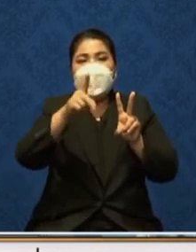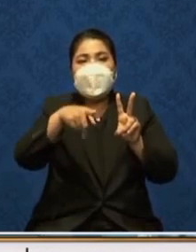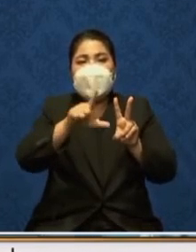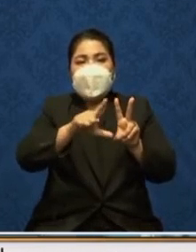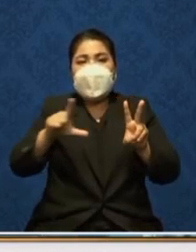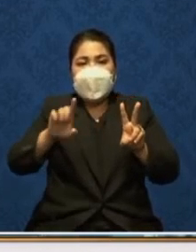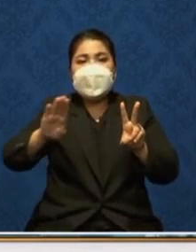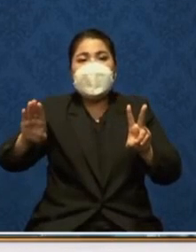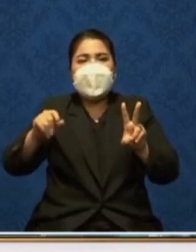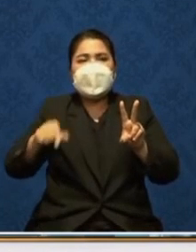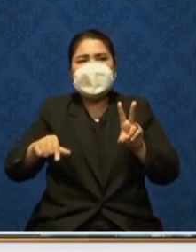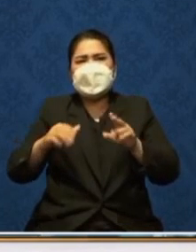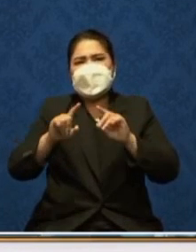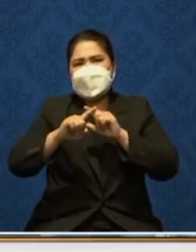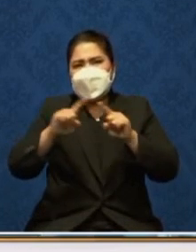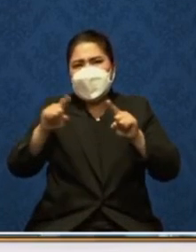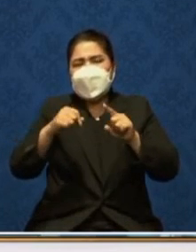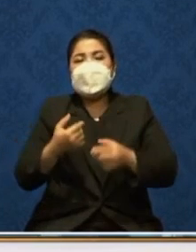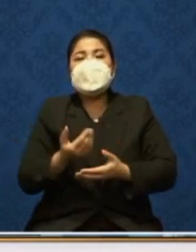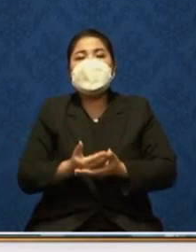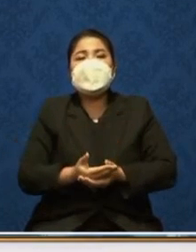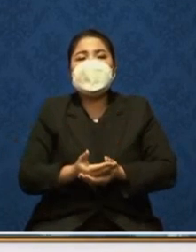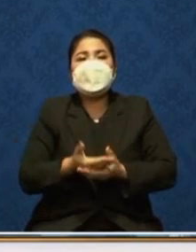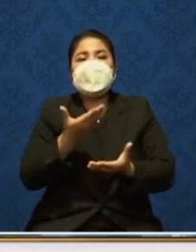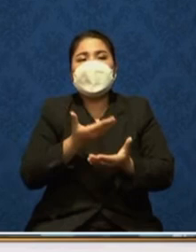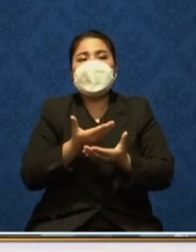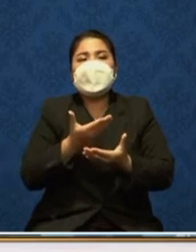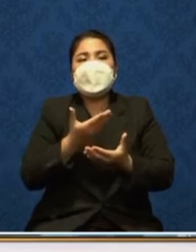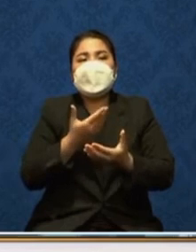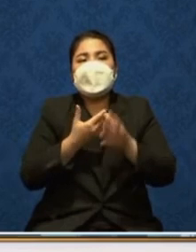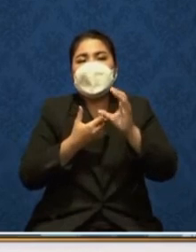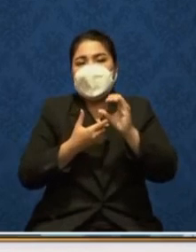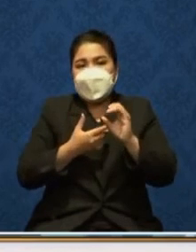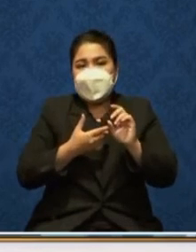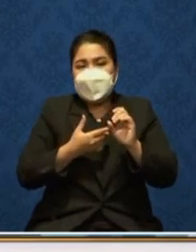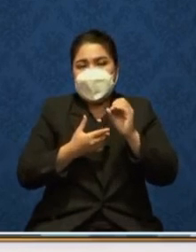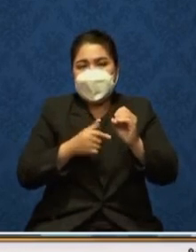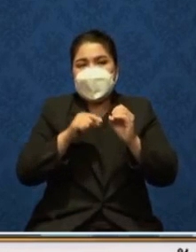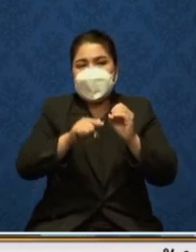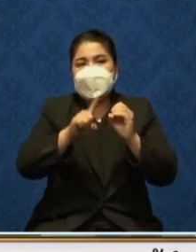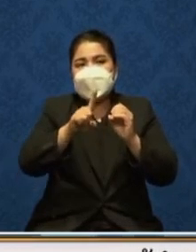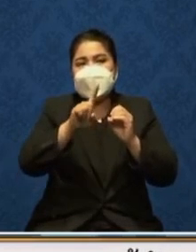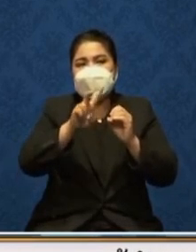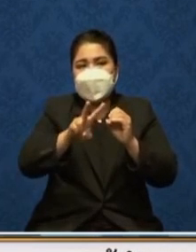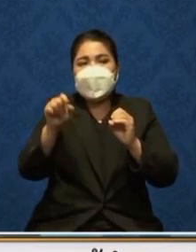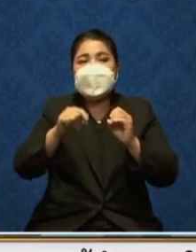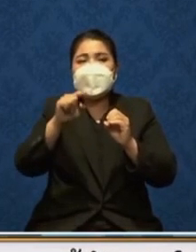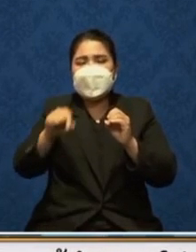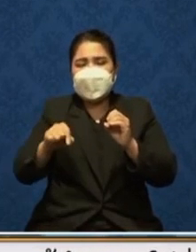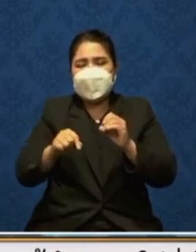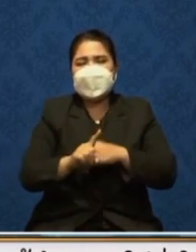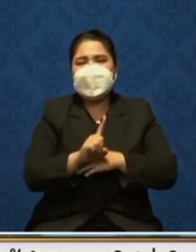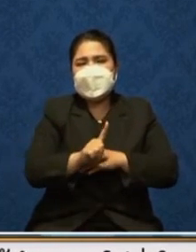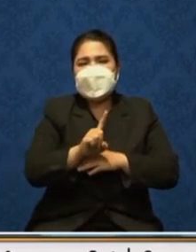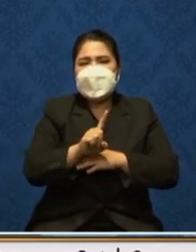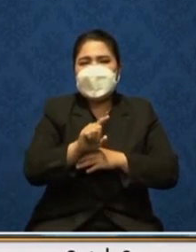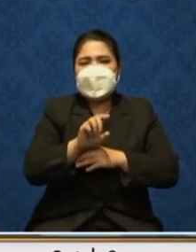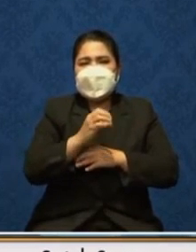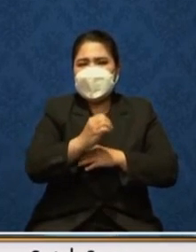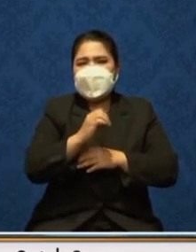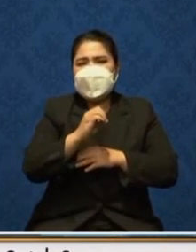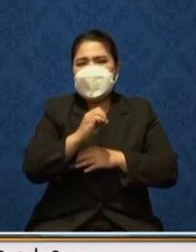คาต่สเทานี้คืตางกัน 0. %ต่างกัน 0.05 %เฉลยต่างกัน 0.